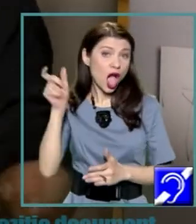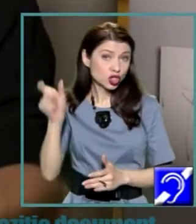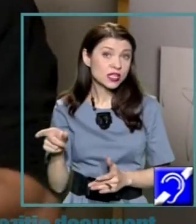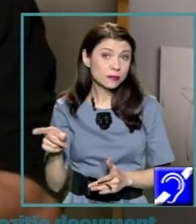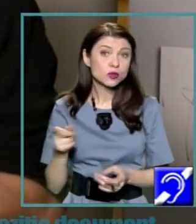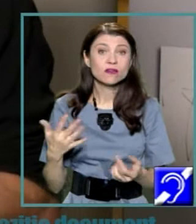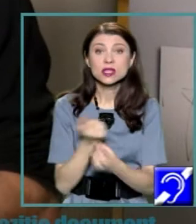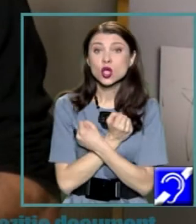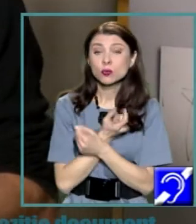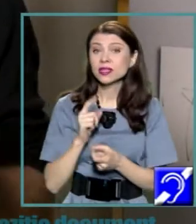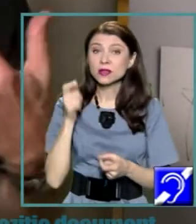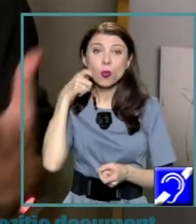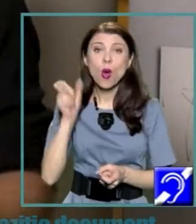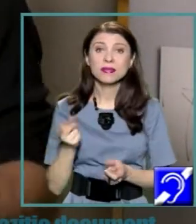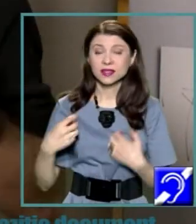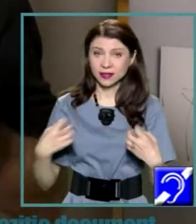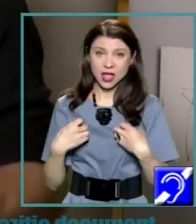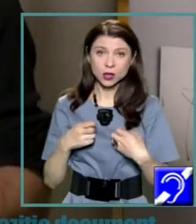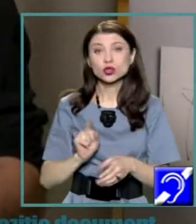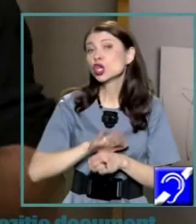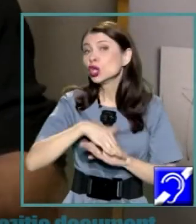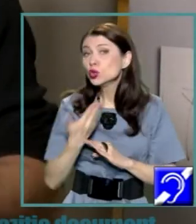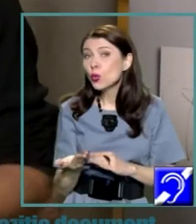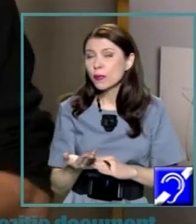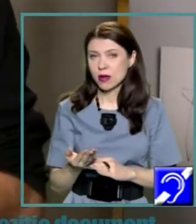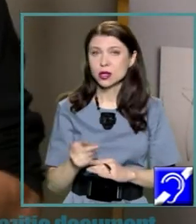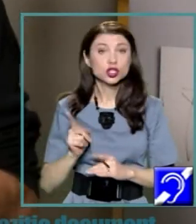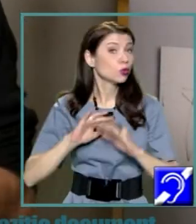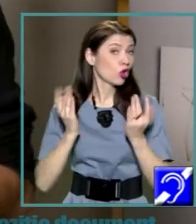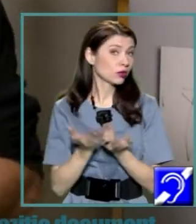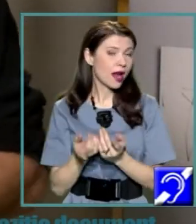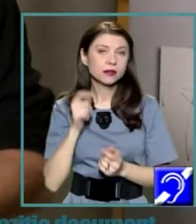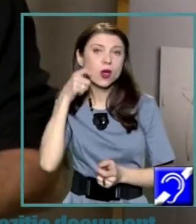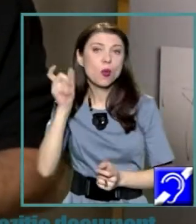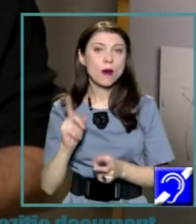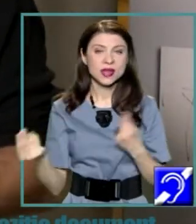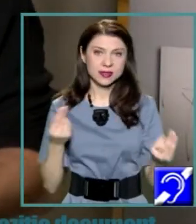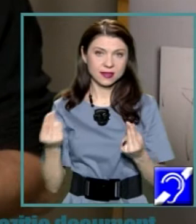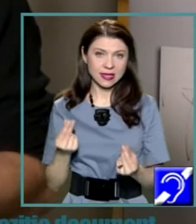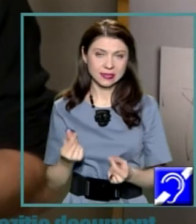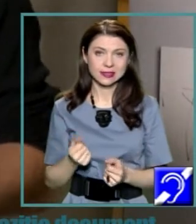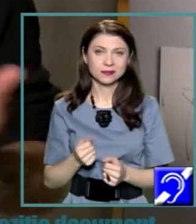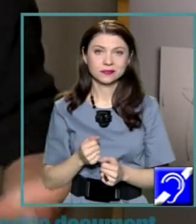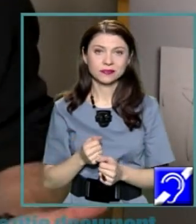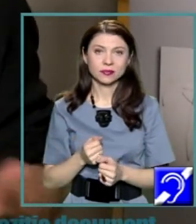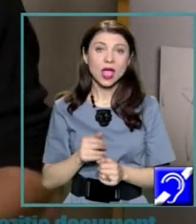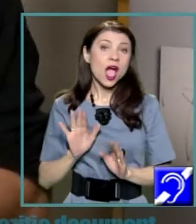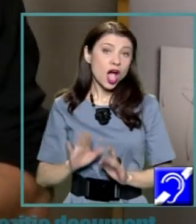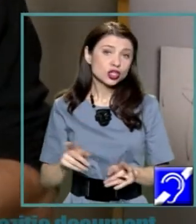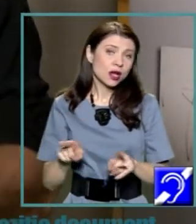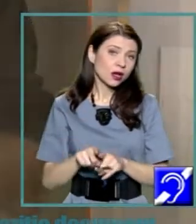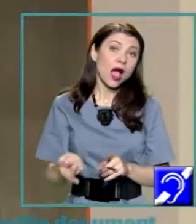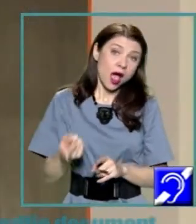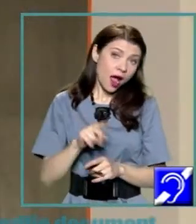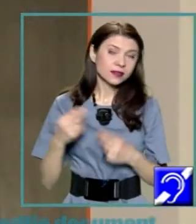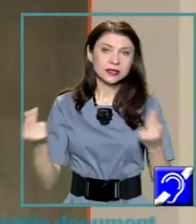brațe, în primul rând, de oamenii de teatru și de-abia apoi, și nu integral, de oamenii de dans. Așa ca și Miriam